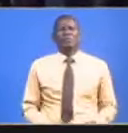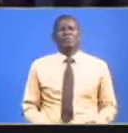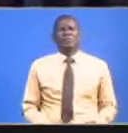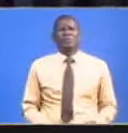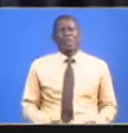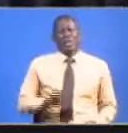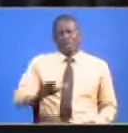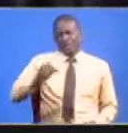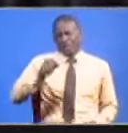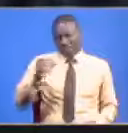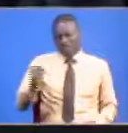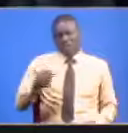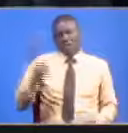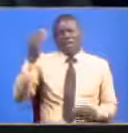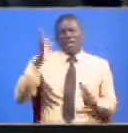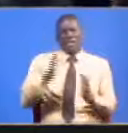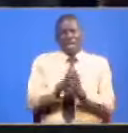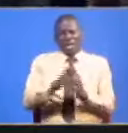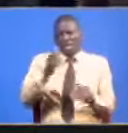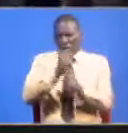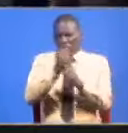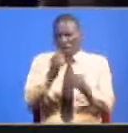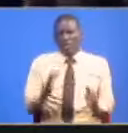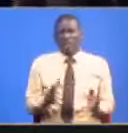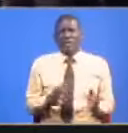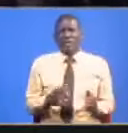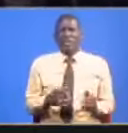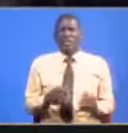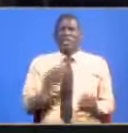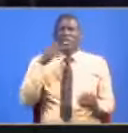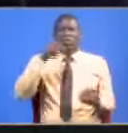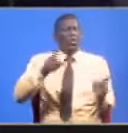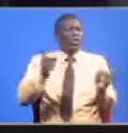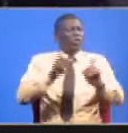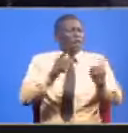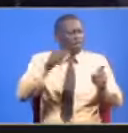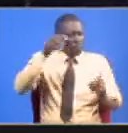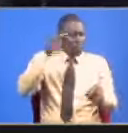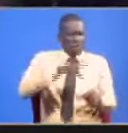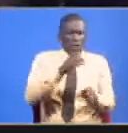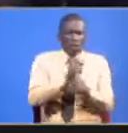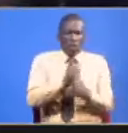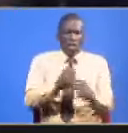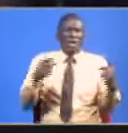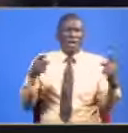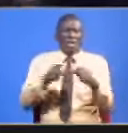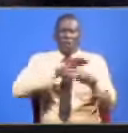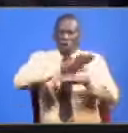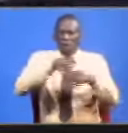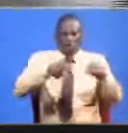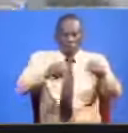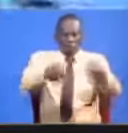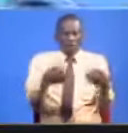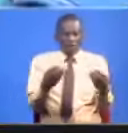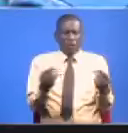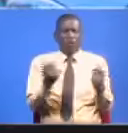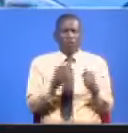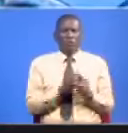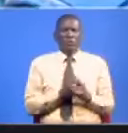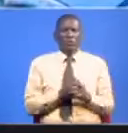Kwa upande wao, wahadhiri na wafanyikazi wengine wameapa kutolegeza kamba hadi matakwa yao